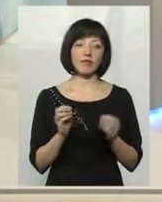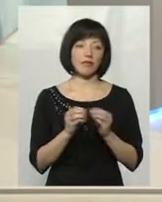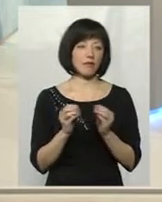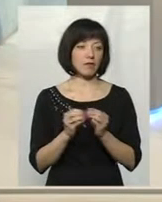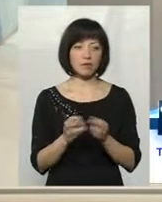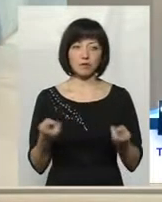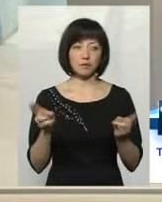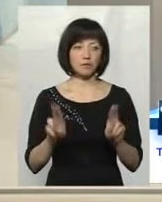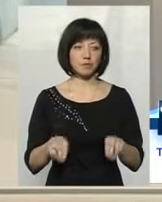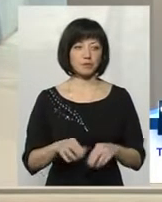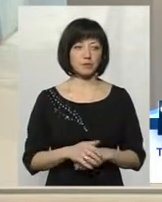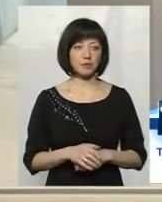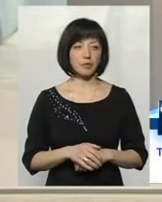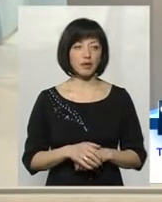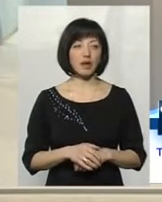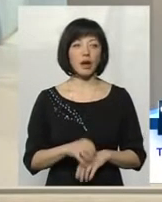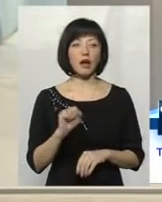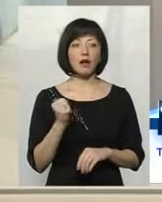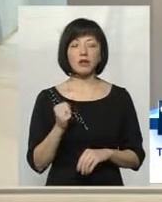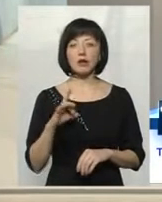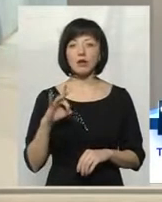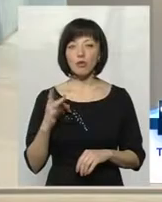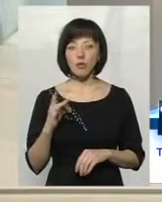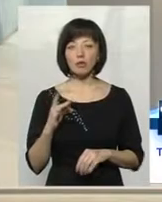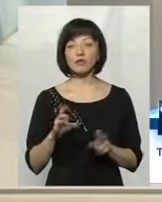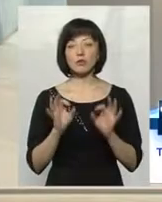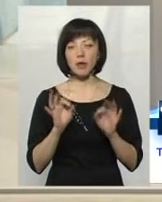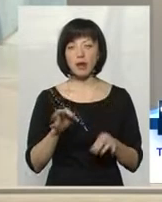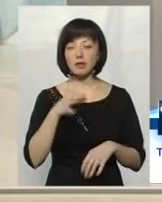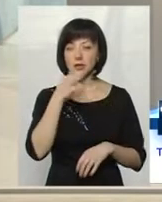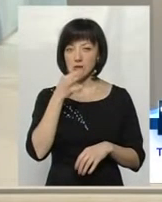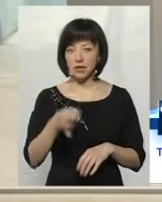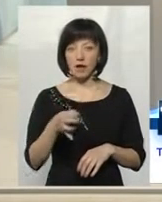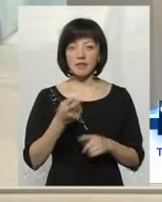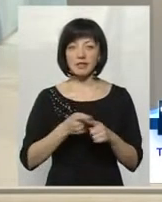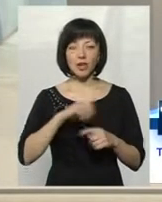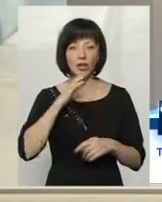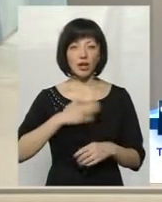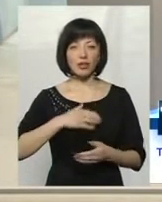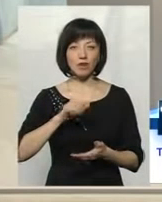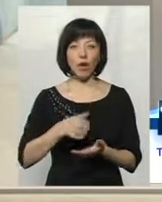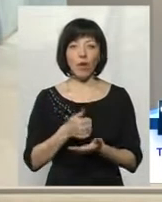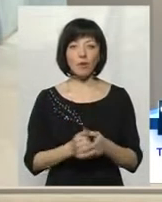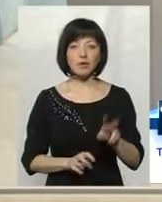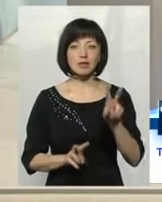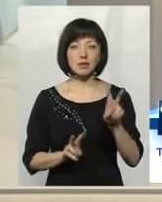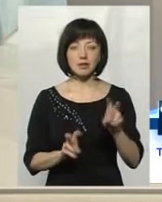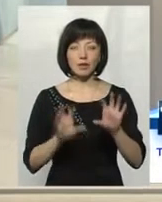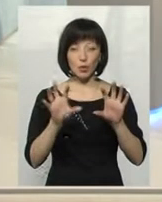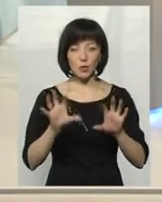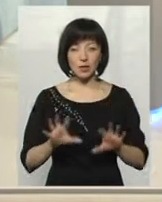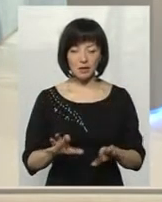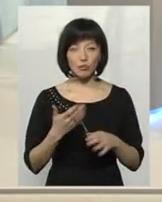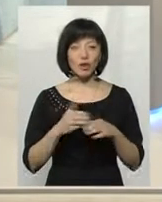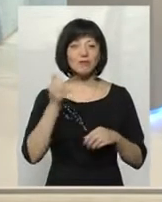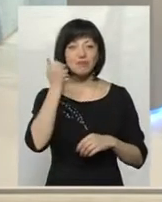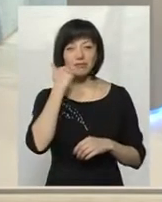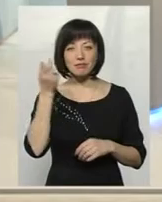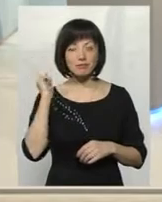Андрій Романович правильно сказав, що це свого роду конституція. Так от, наша конституція на сьогоднішній день устаріла. І взагалі